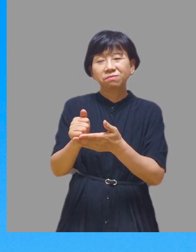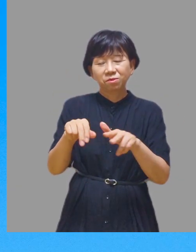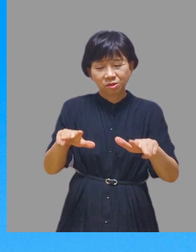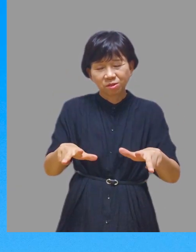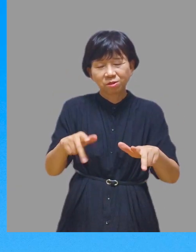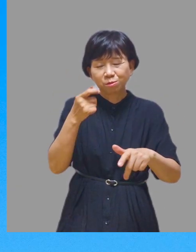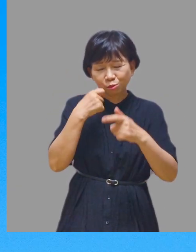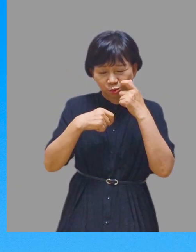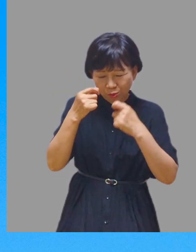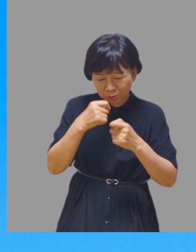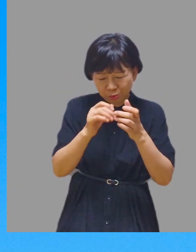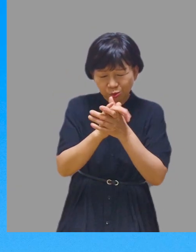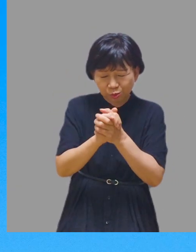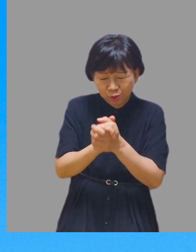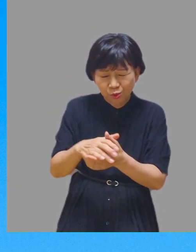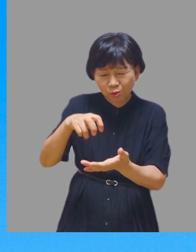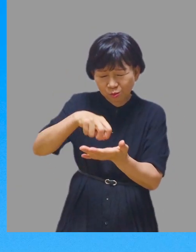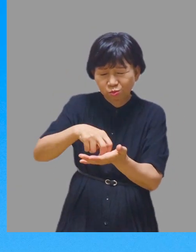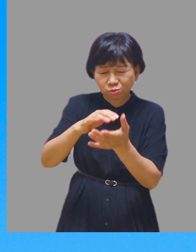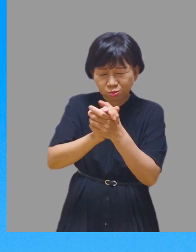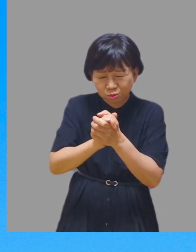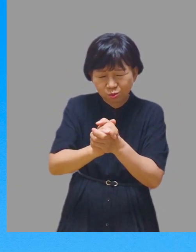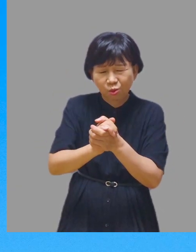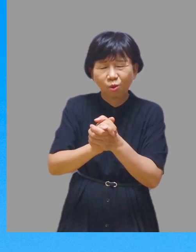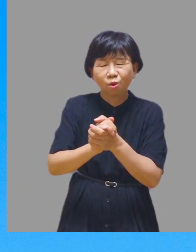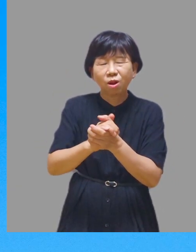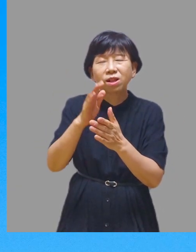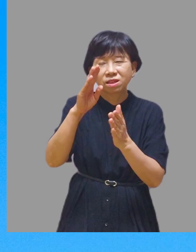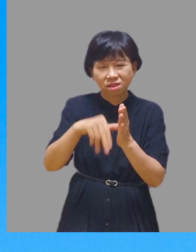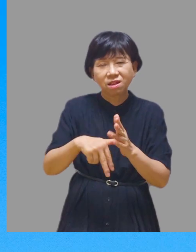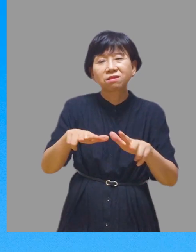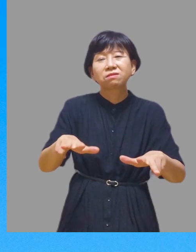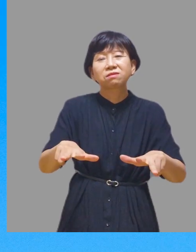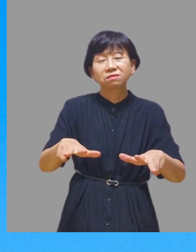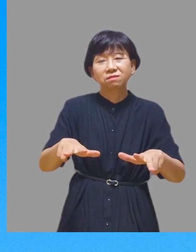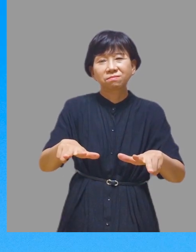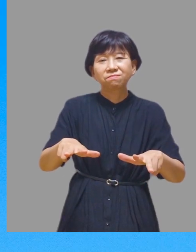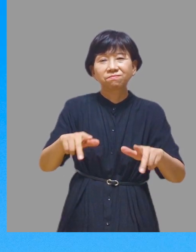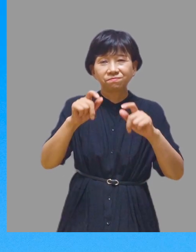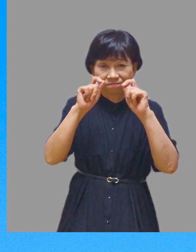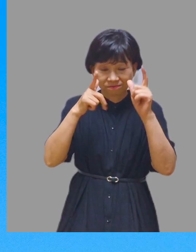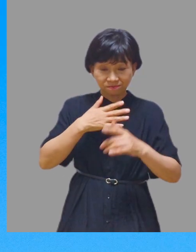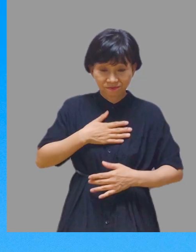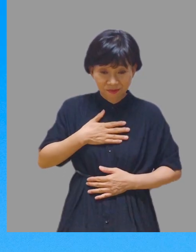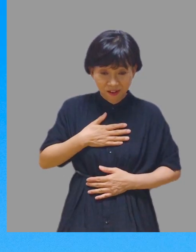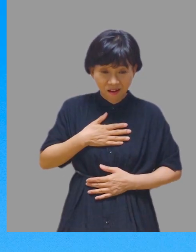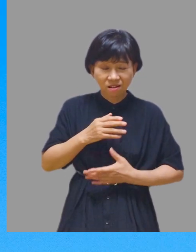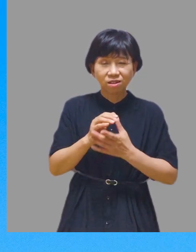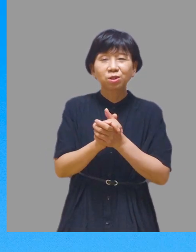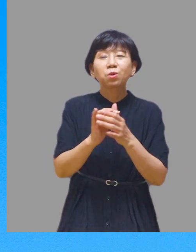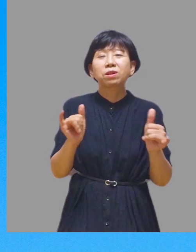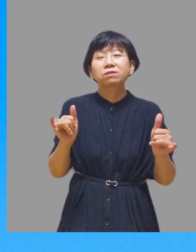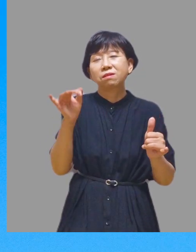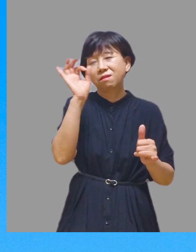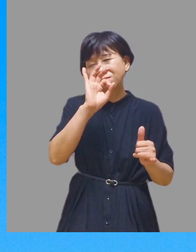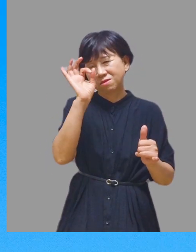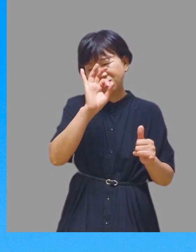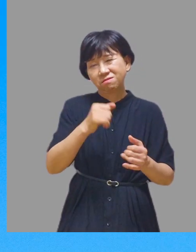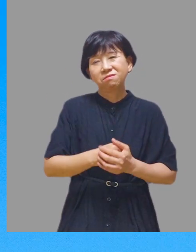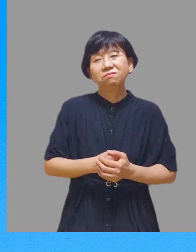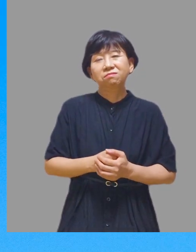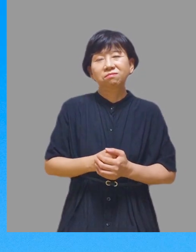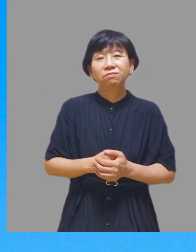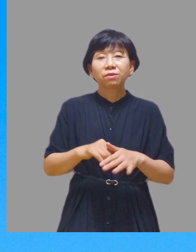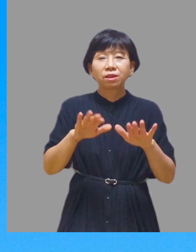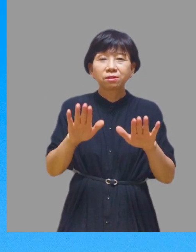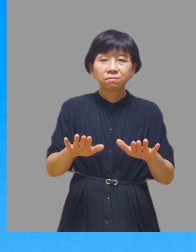때이구나. 지금이 바로 무릎을 꿇고 하나님을 만날 때이구나를 아는 사람을 찾으신다는 거예요. 여러분 이 말씀을 준비하다가